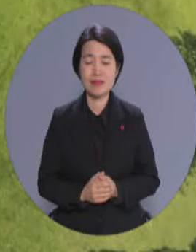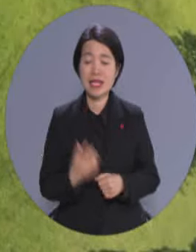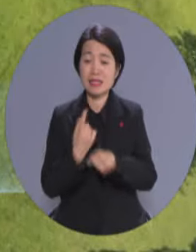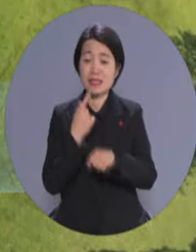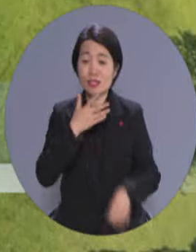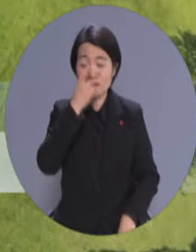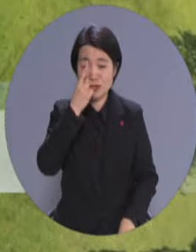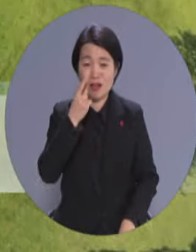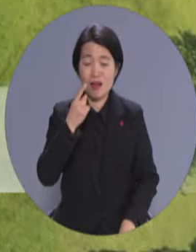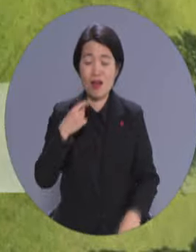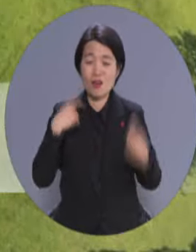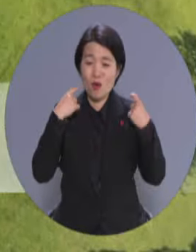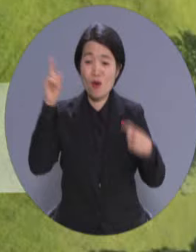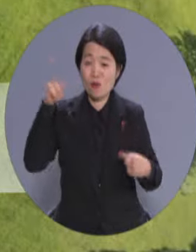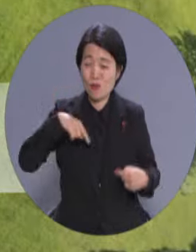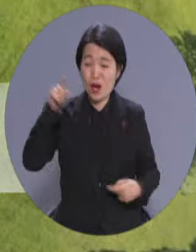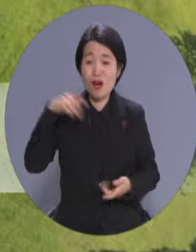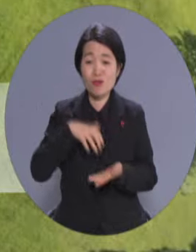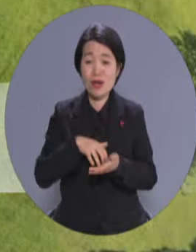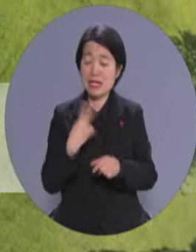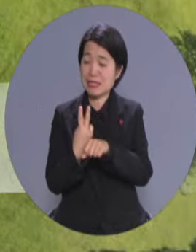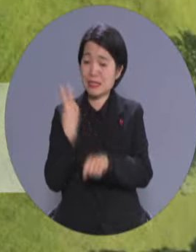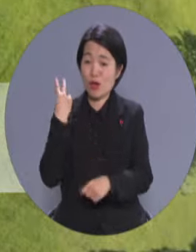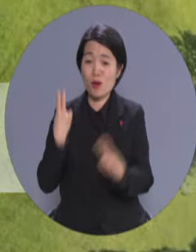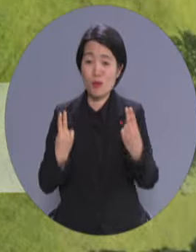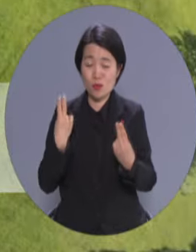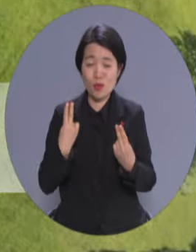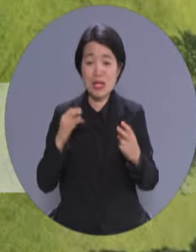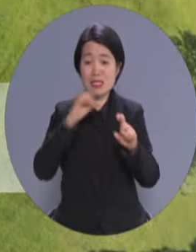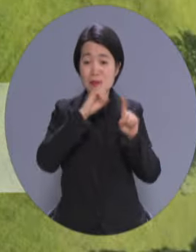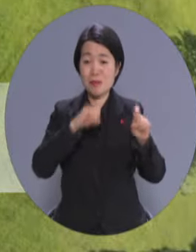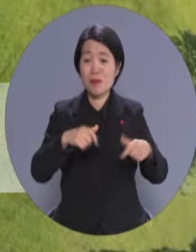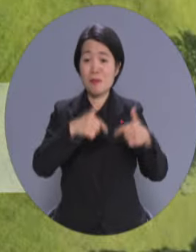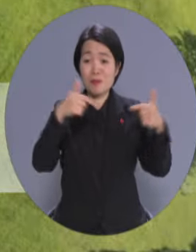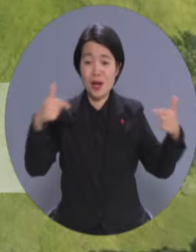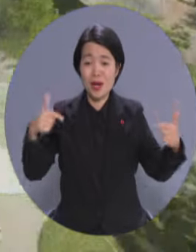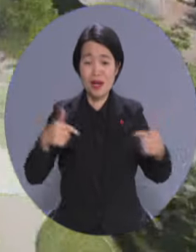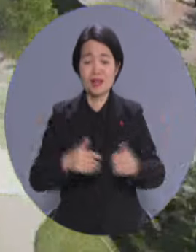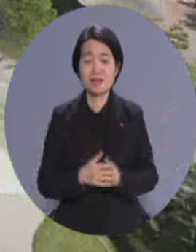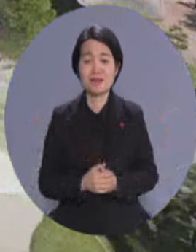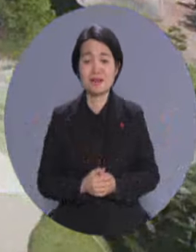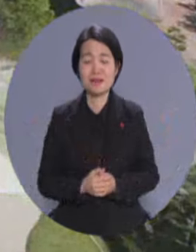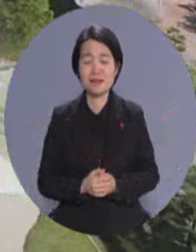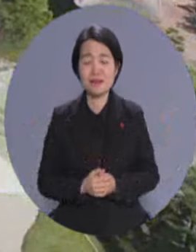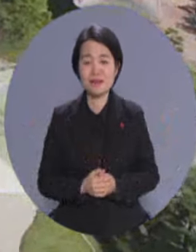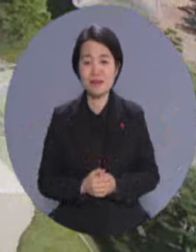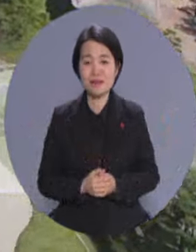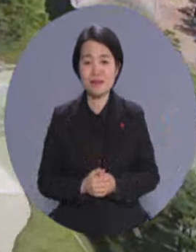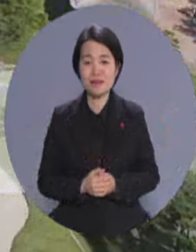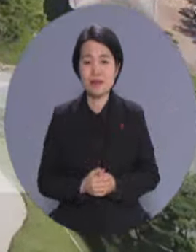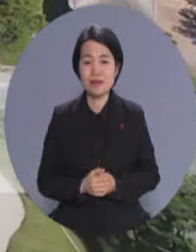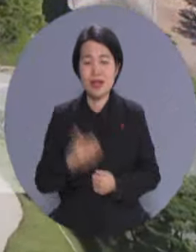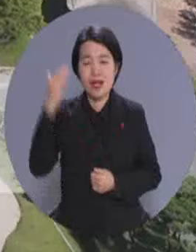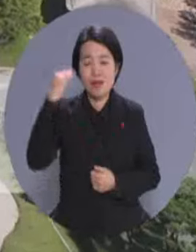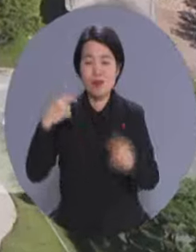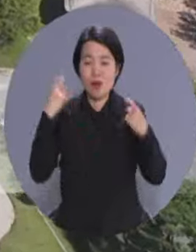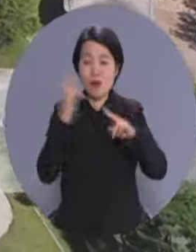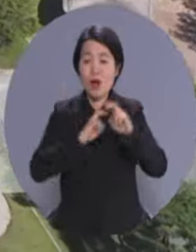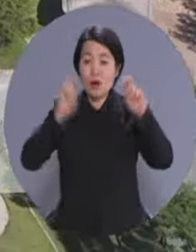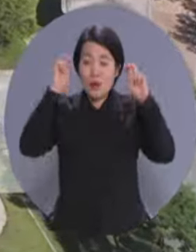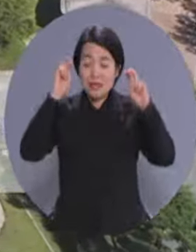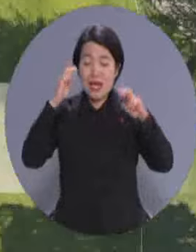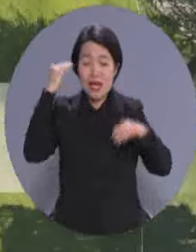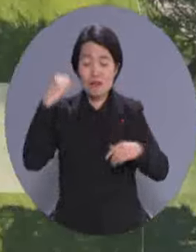지난해 순천시를 다녀간 방문객이 전년과 비교해 11% 늘어난 것으로 나타났습니다.